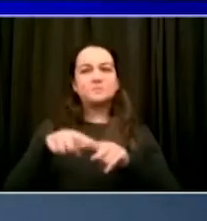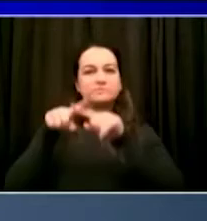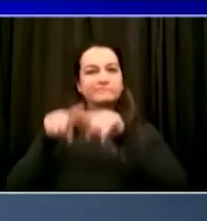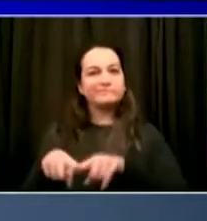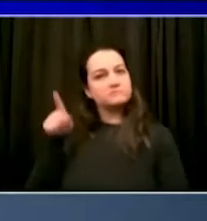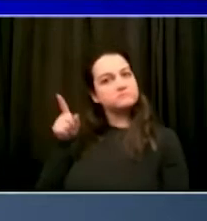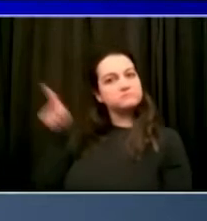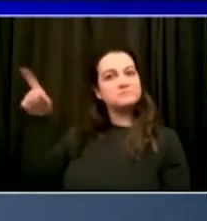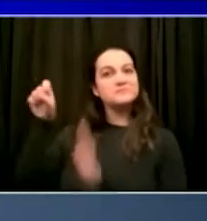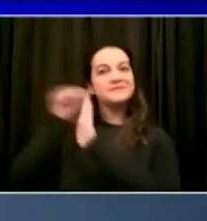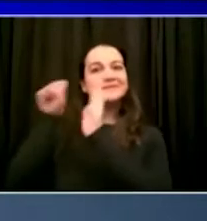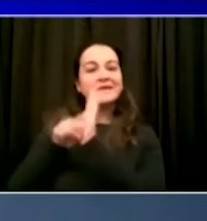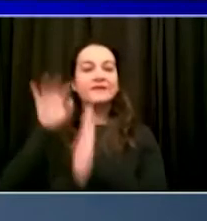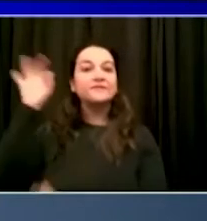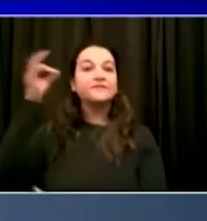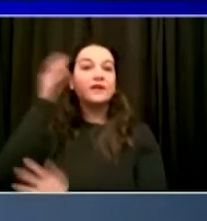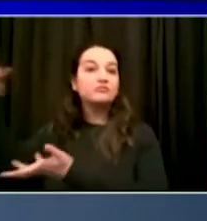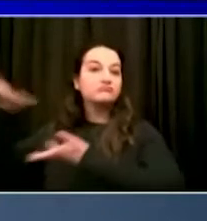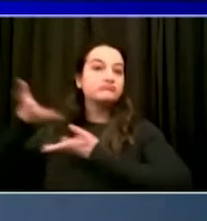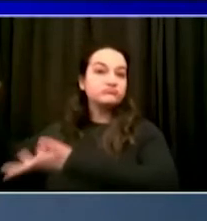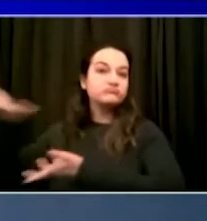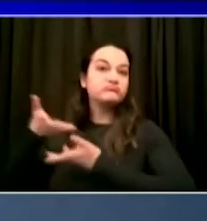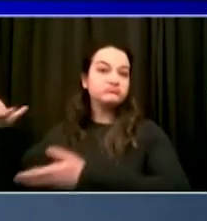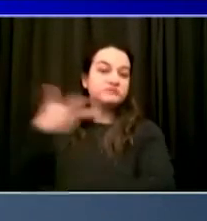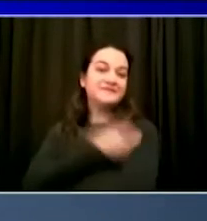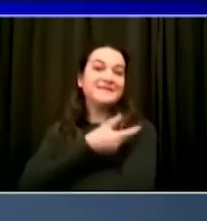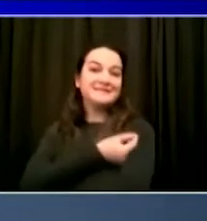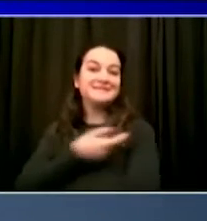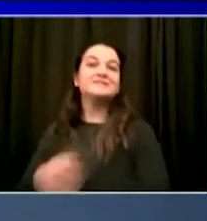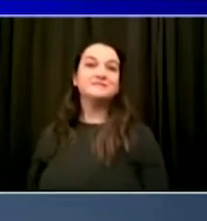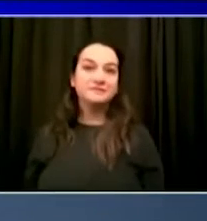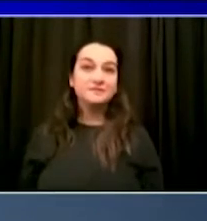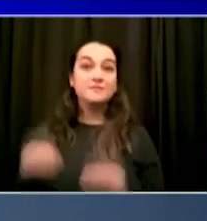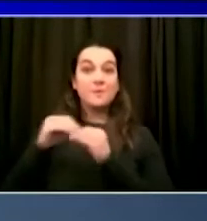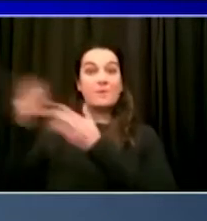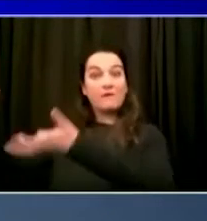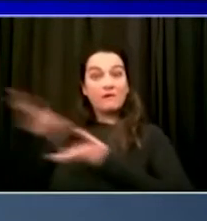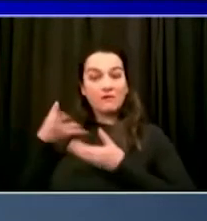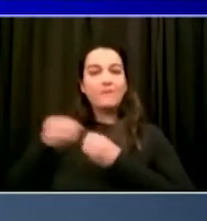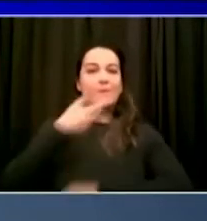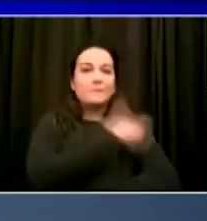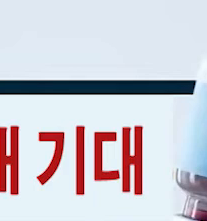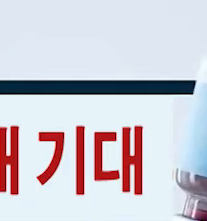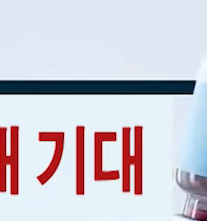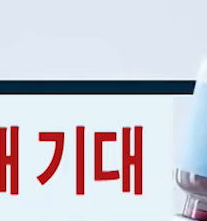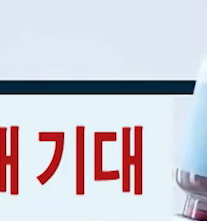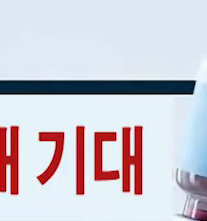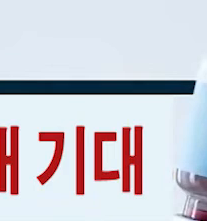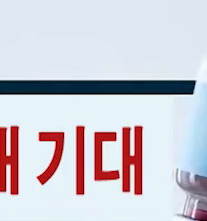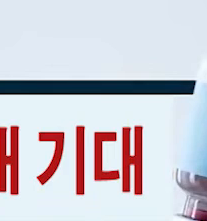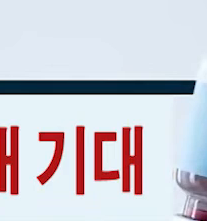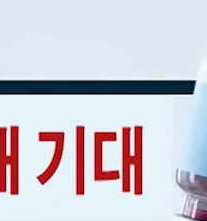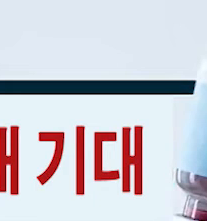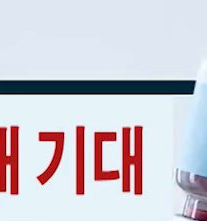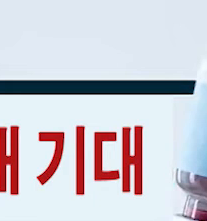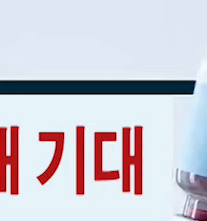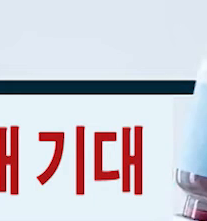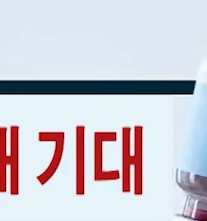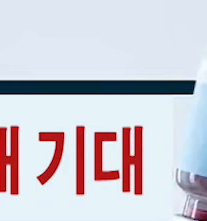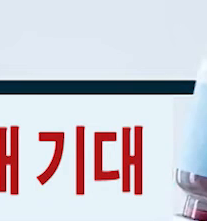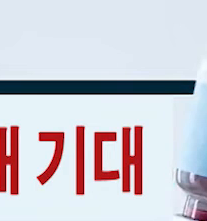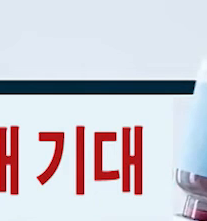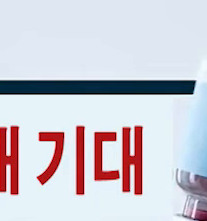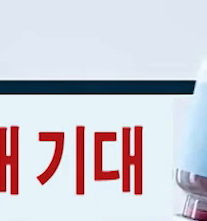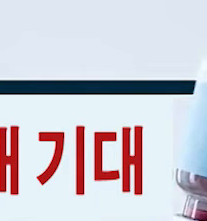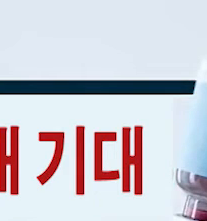드블라스 뉴욕 시장은 앞으로 30% 많은 모더나 백신 접종을 기대하고 있다고 말했습니다. 이는 매주